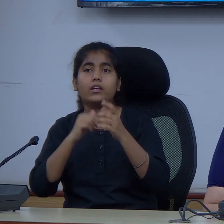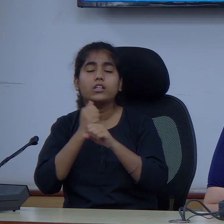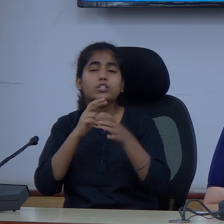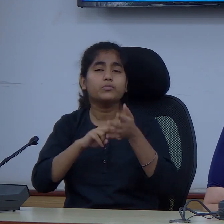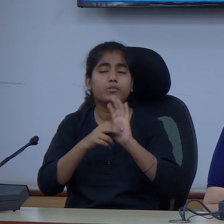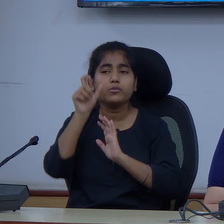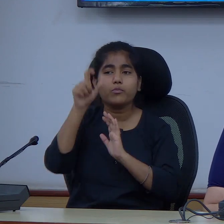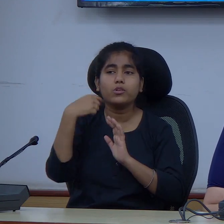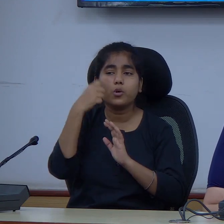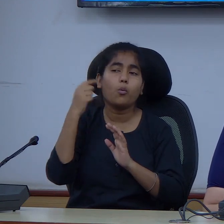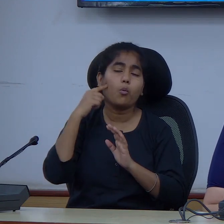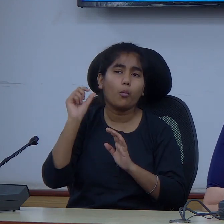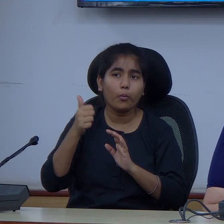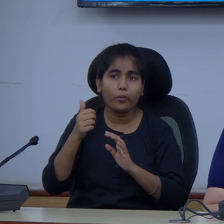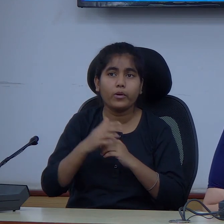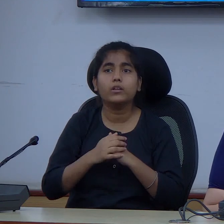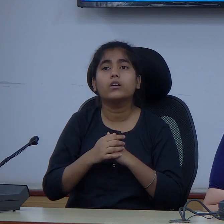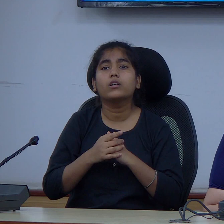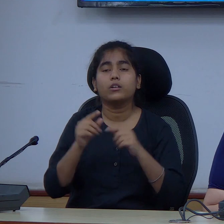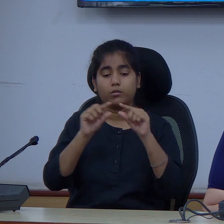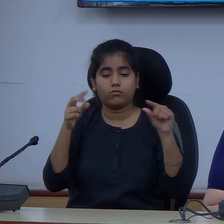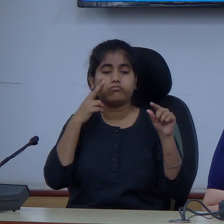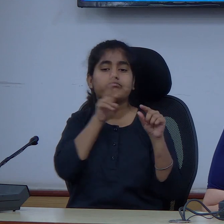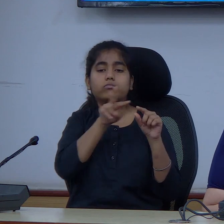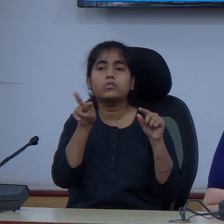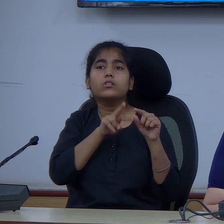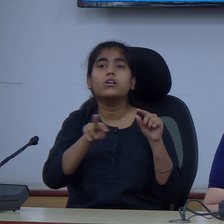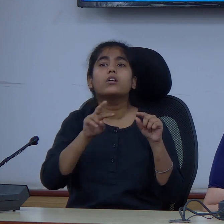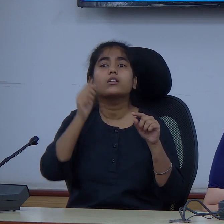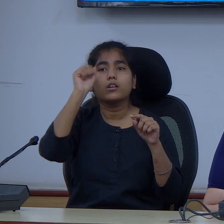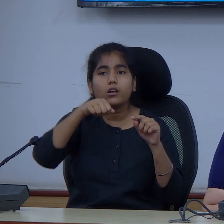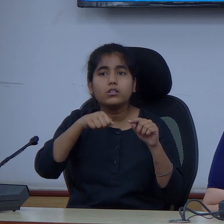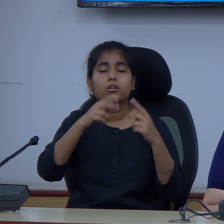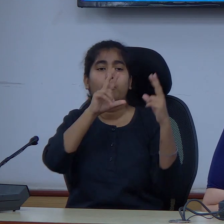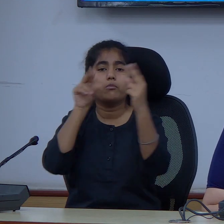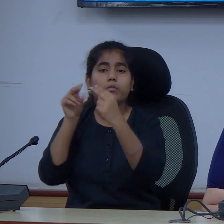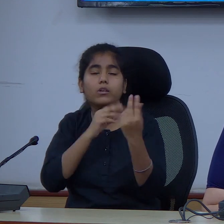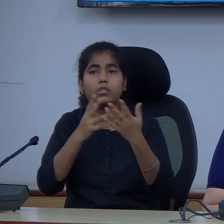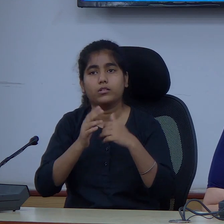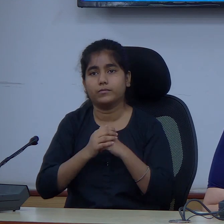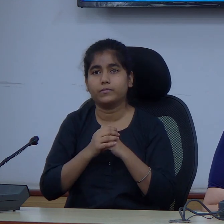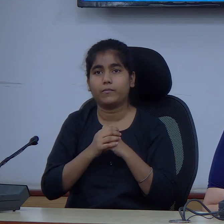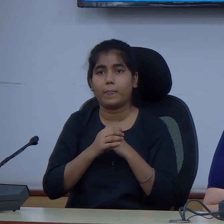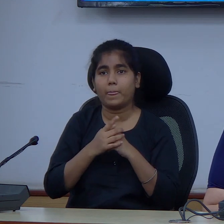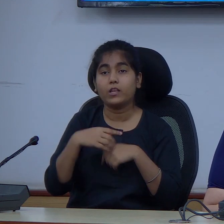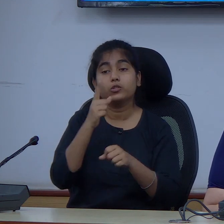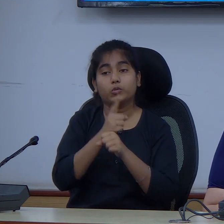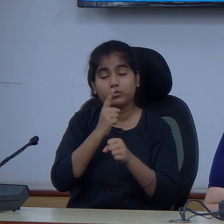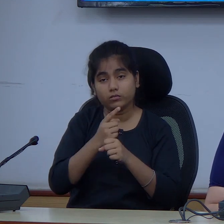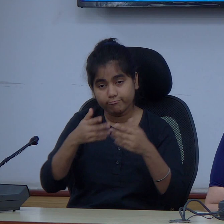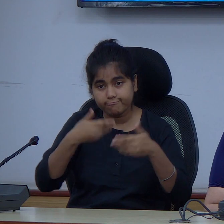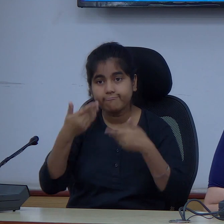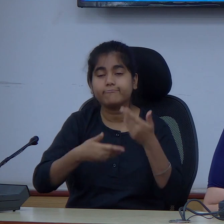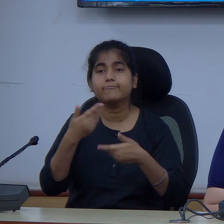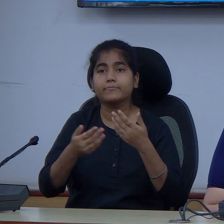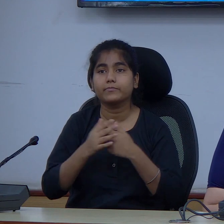ले उसके अंदर में, जो सुन ना पाए वो पढ़ ले उस क्लोज कैप्शनिंग में कि क्या नीचे टिकर मूव कर रहा है, कि क्या बात हो रही है उसके अंदर। तो वो उसको टीचर उनके